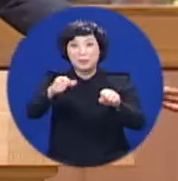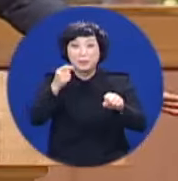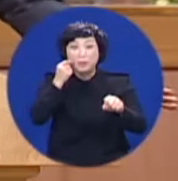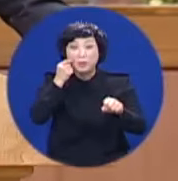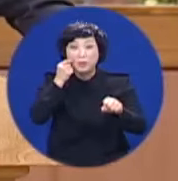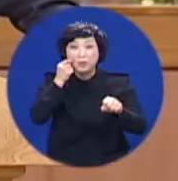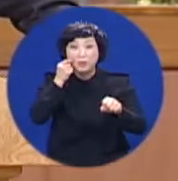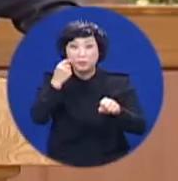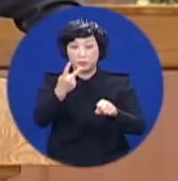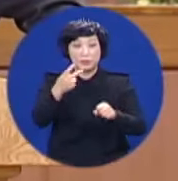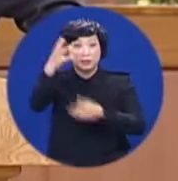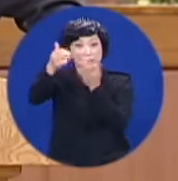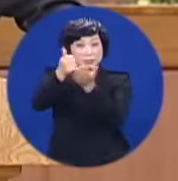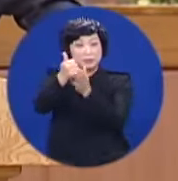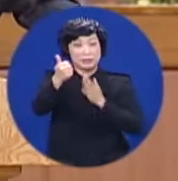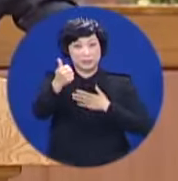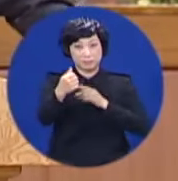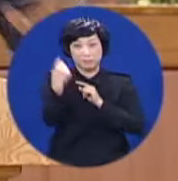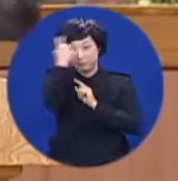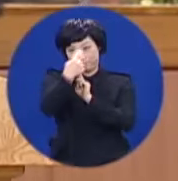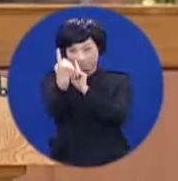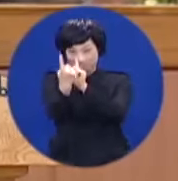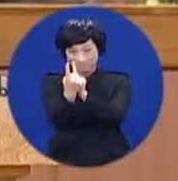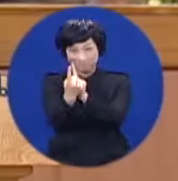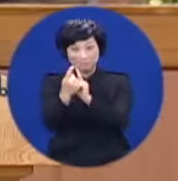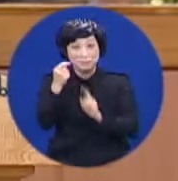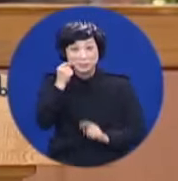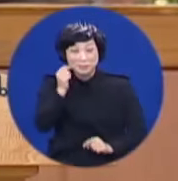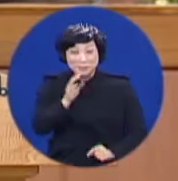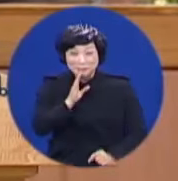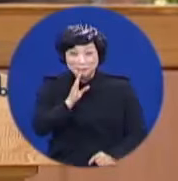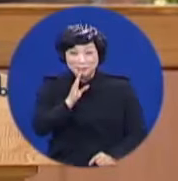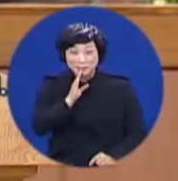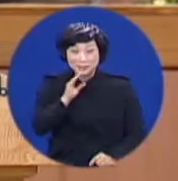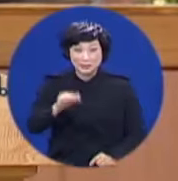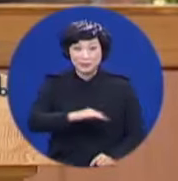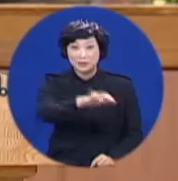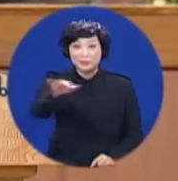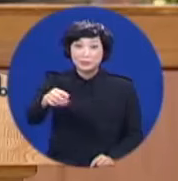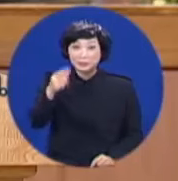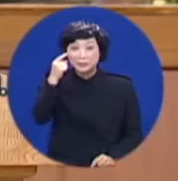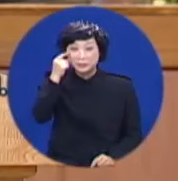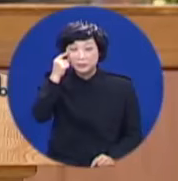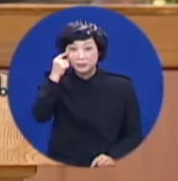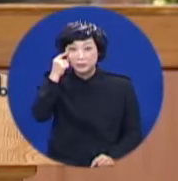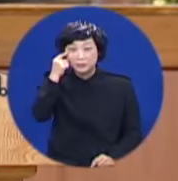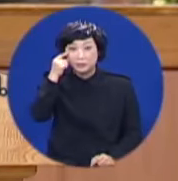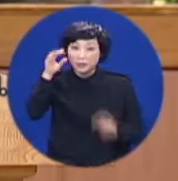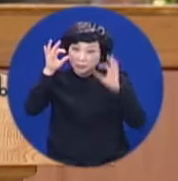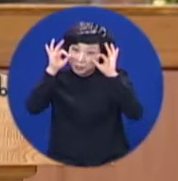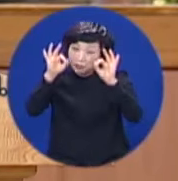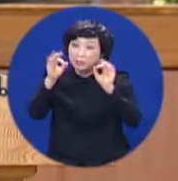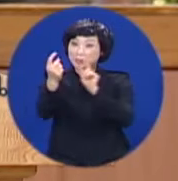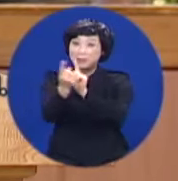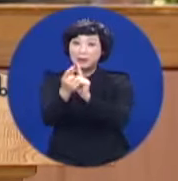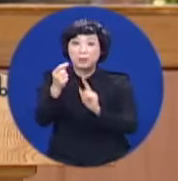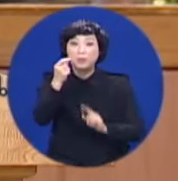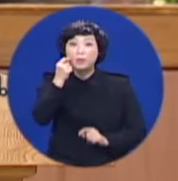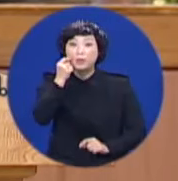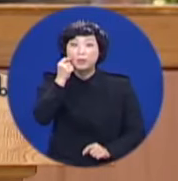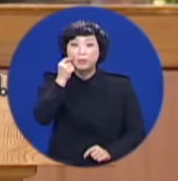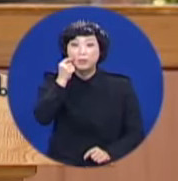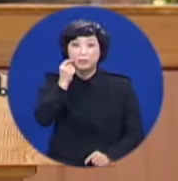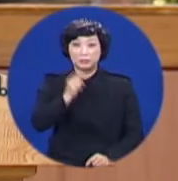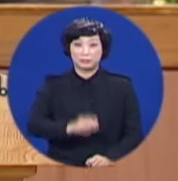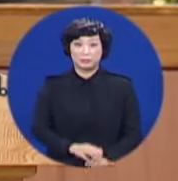이렇게 독대할 수도 육안의 눈으로 만날 수 없는